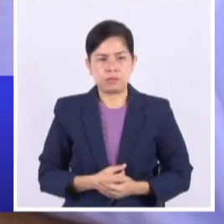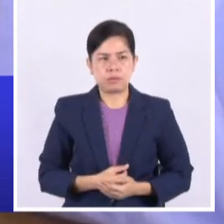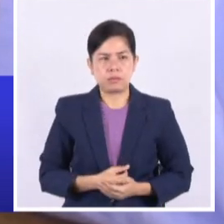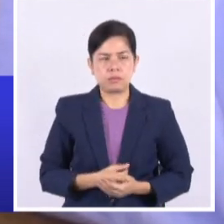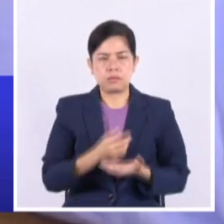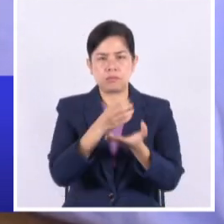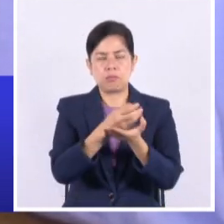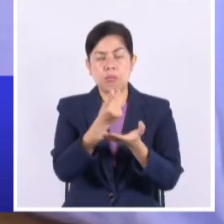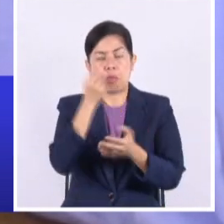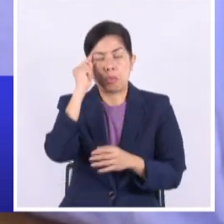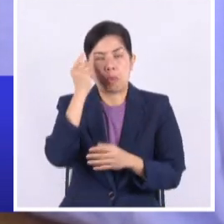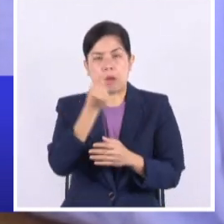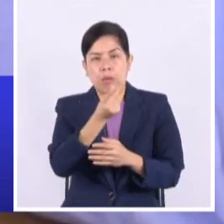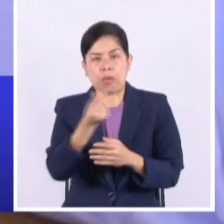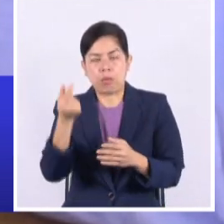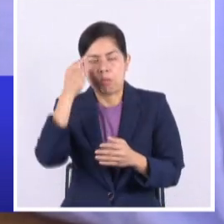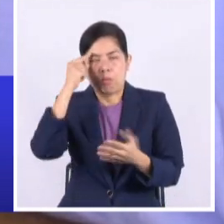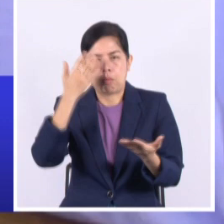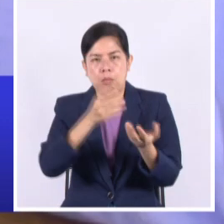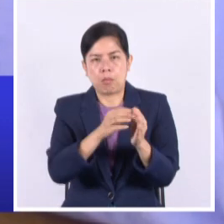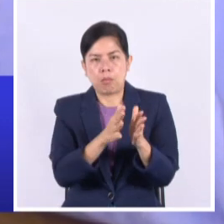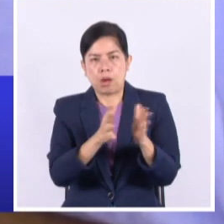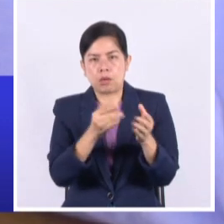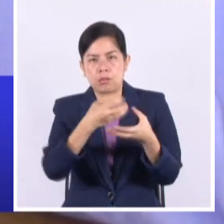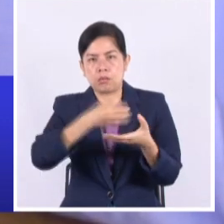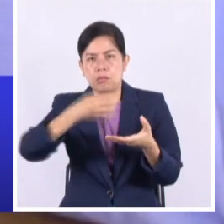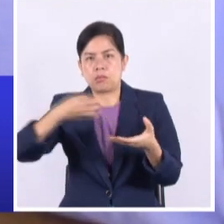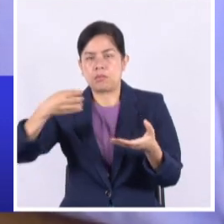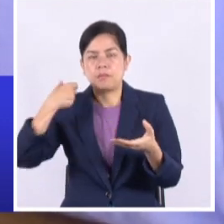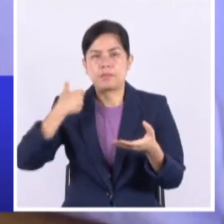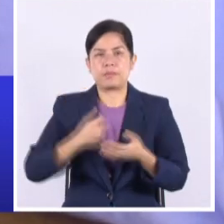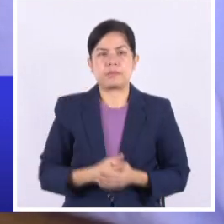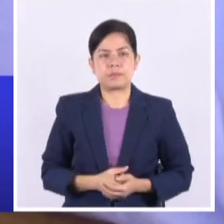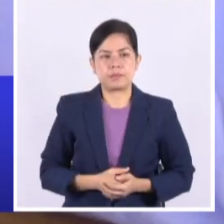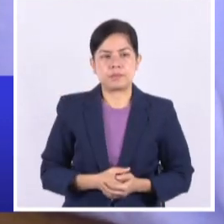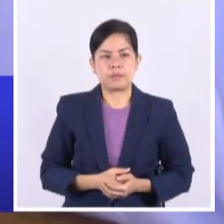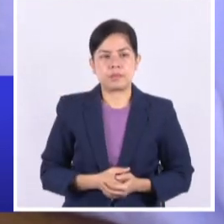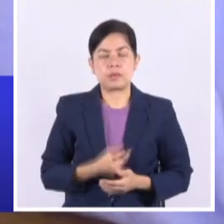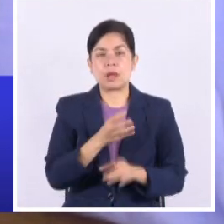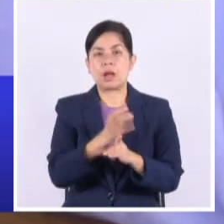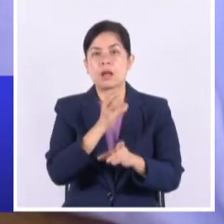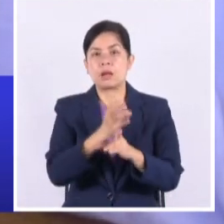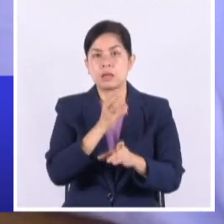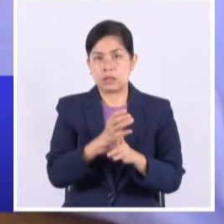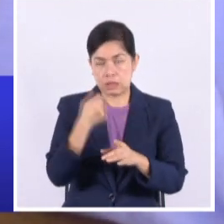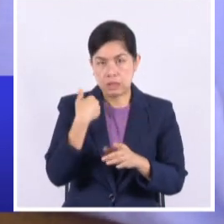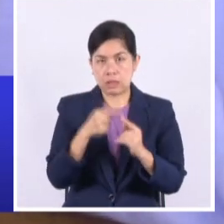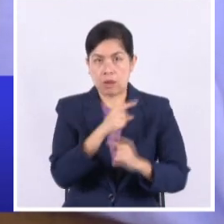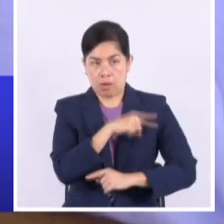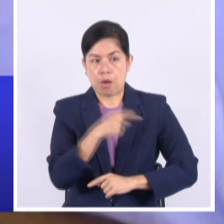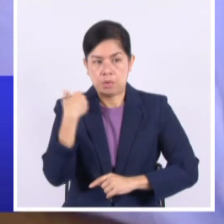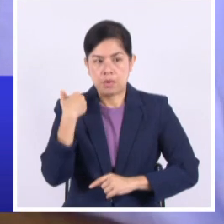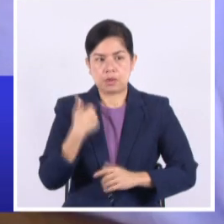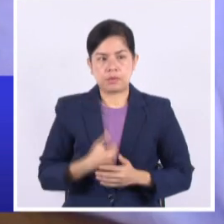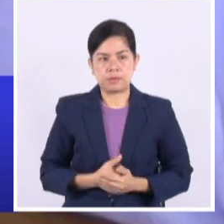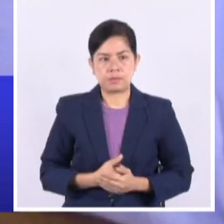ก็ได้แล้วไม่ได้ ครับแล้วเหล้าขาวได้ดื่มมันไหมครับ นี่เหล้าขา